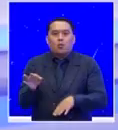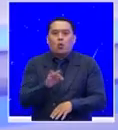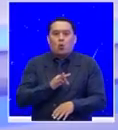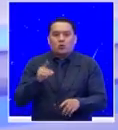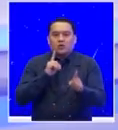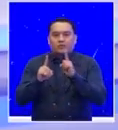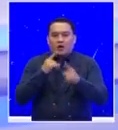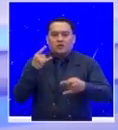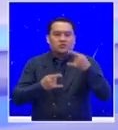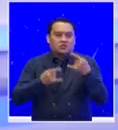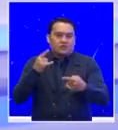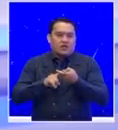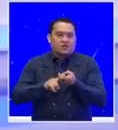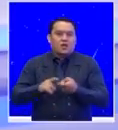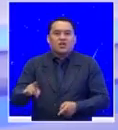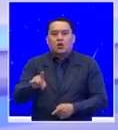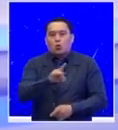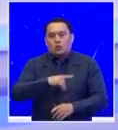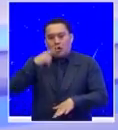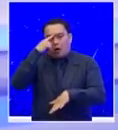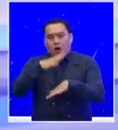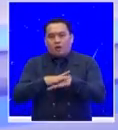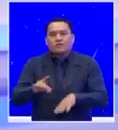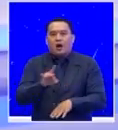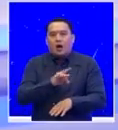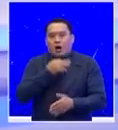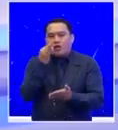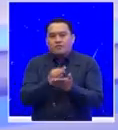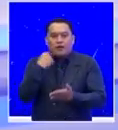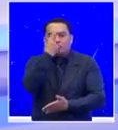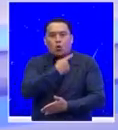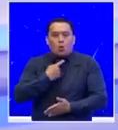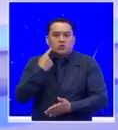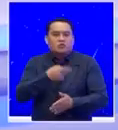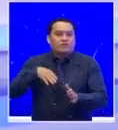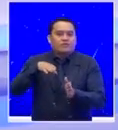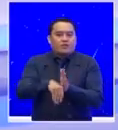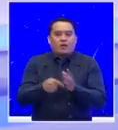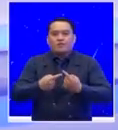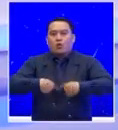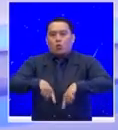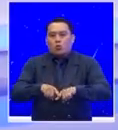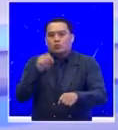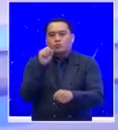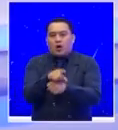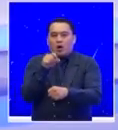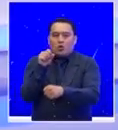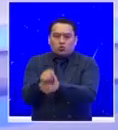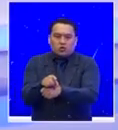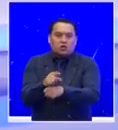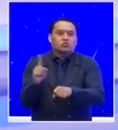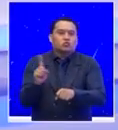ходе видеоконференц-связи с регионами. Акимам районов и ответственным областным ведомствам глава области дал ряд